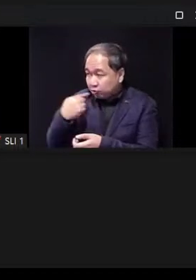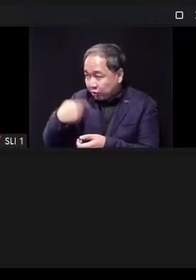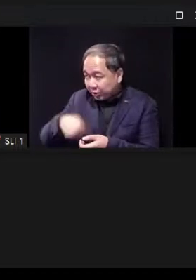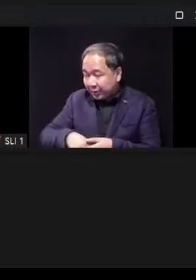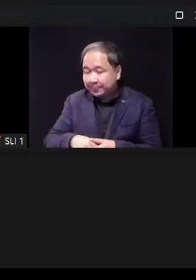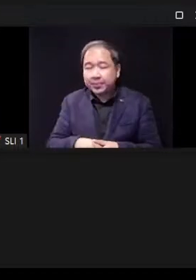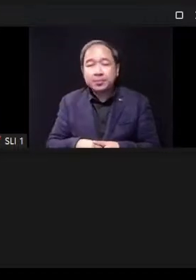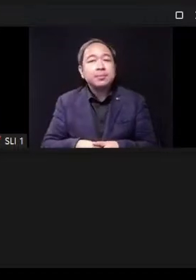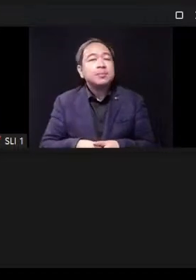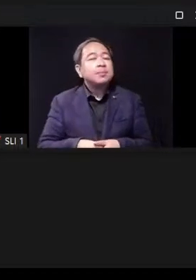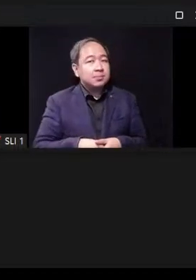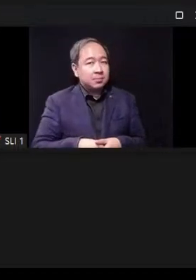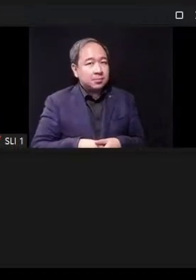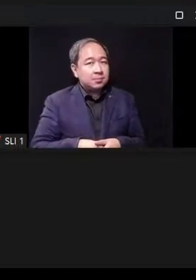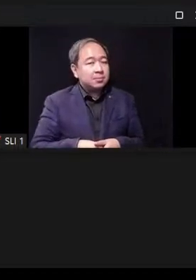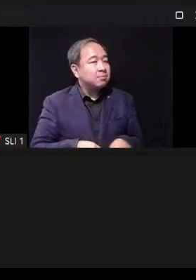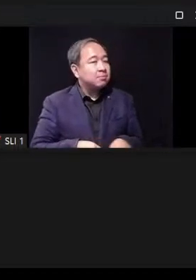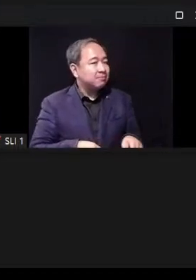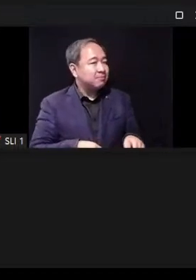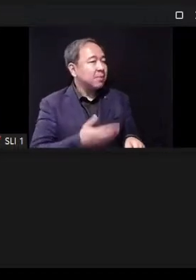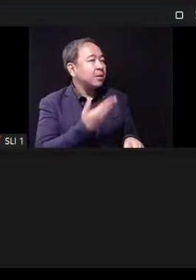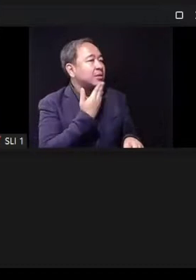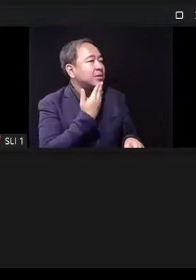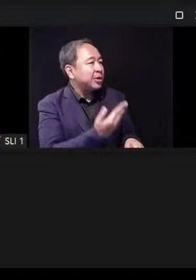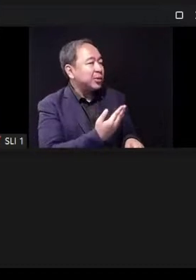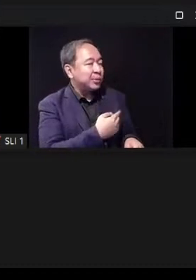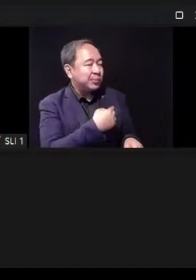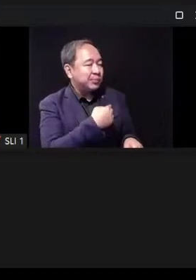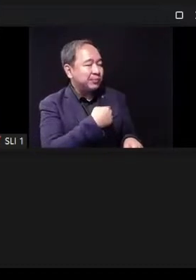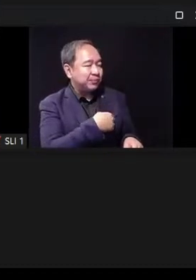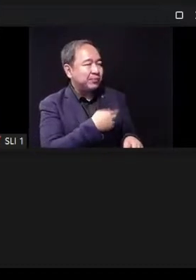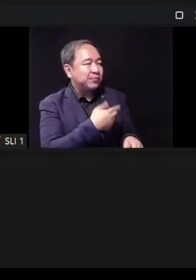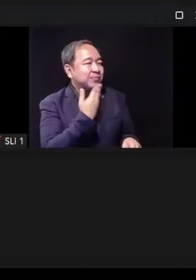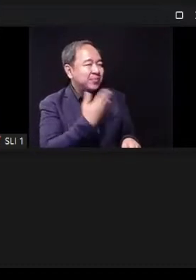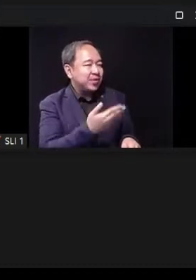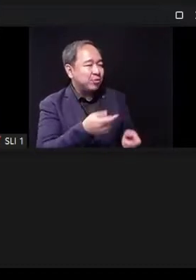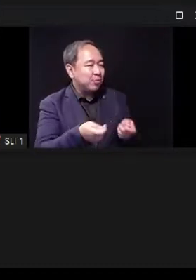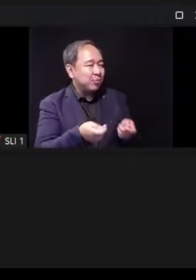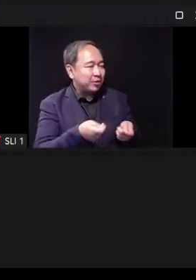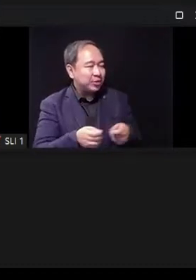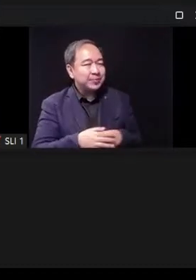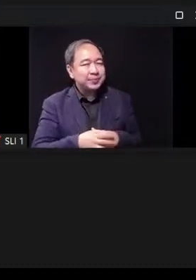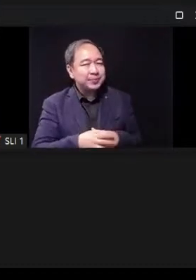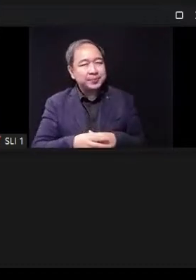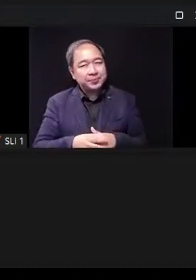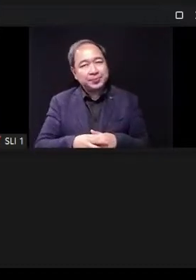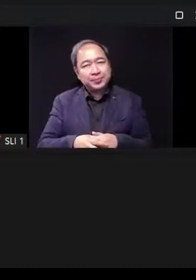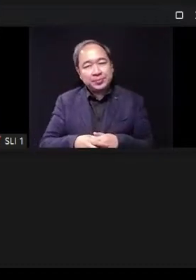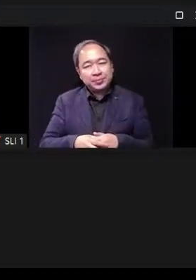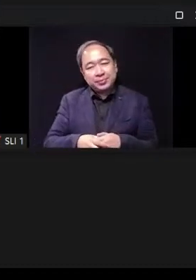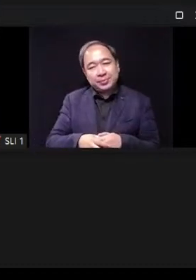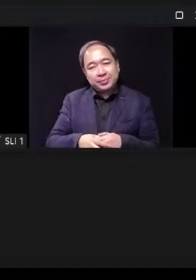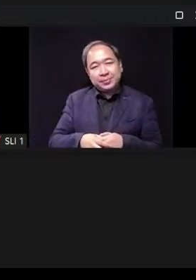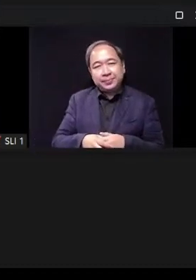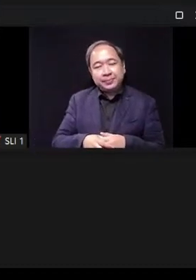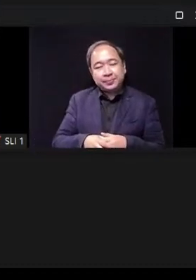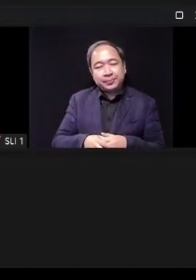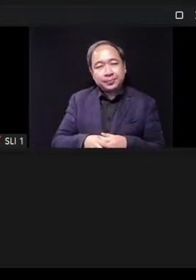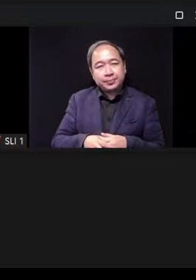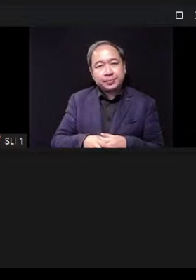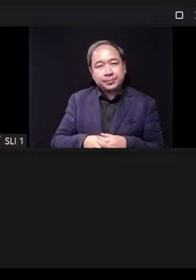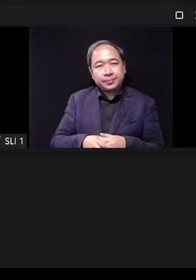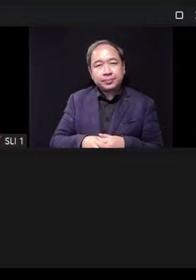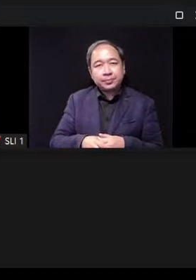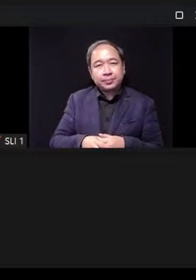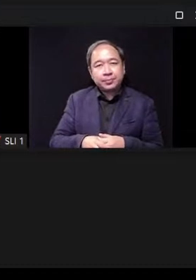Благодарю вас, госпожа председатель. Мы действительно сейчас находимся в ситуации,